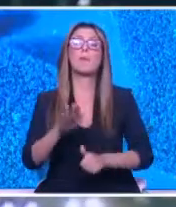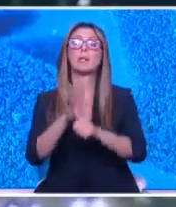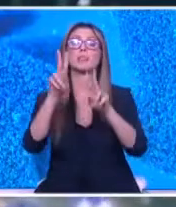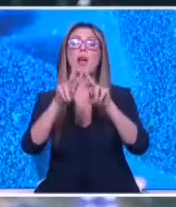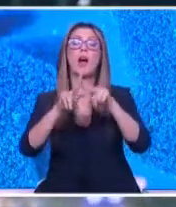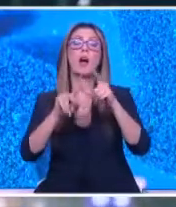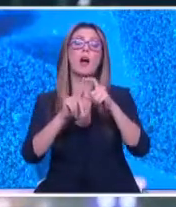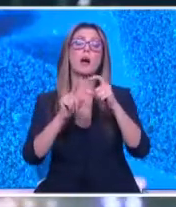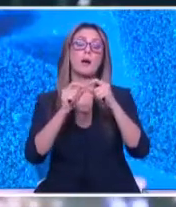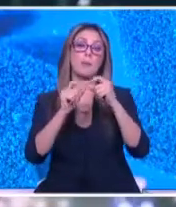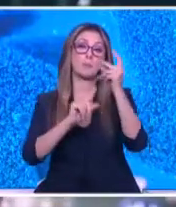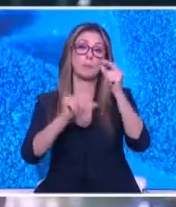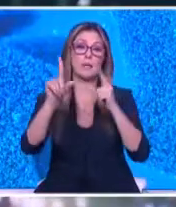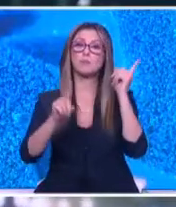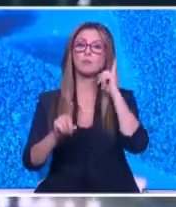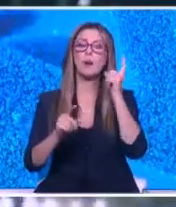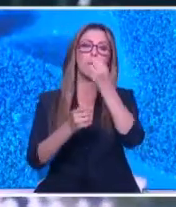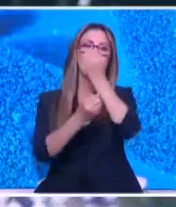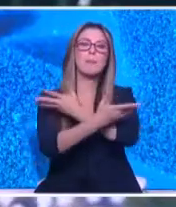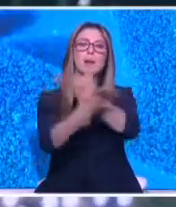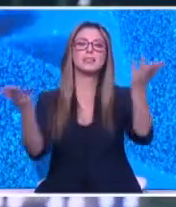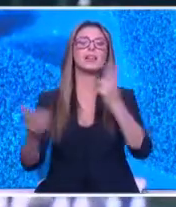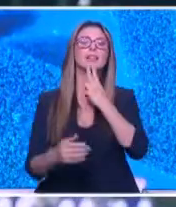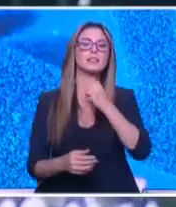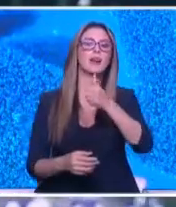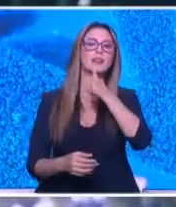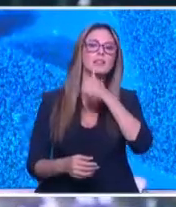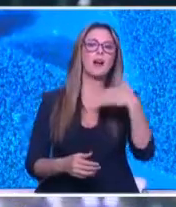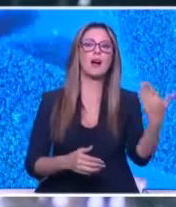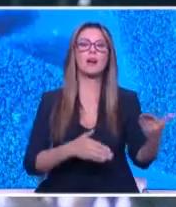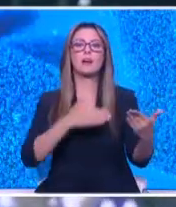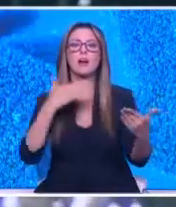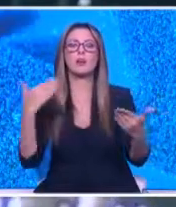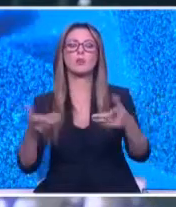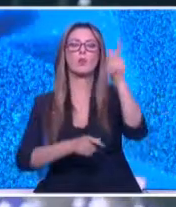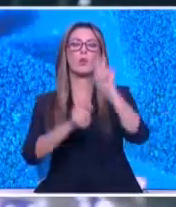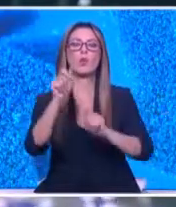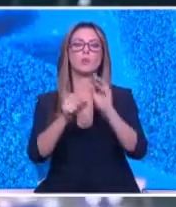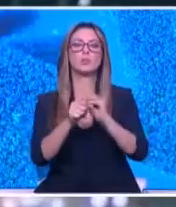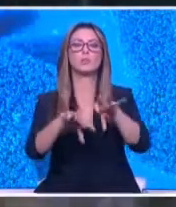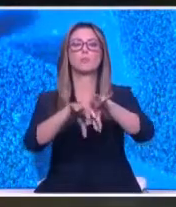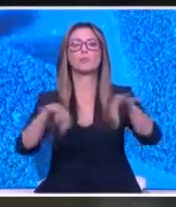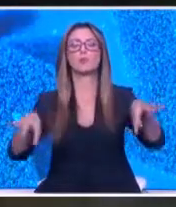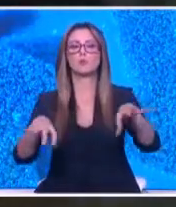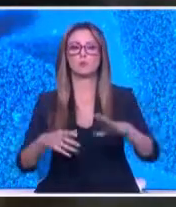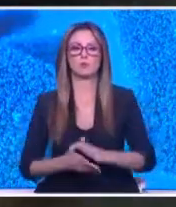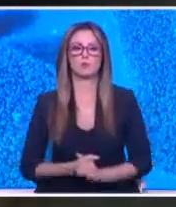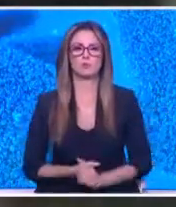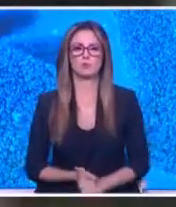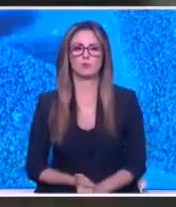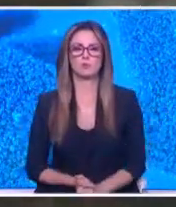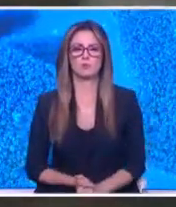Kabil'in popüler yerlerinden Babür bahçeleri, kadınlar ve erkeklerin ayrı ayrı kullanmaları için ikiye bölündü.